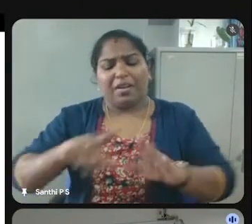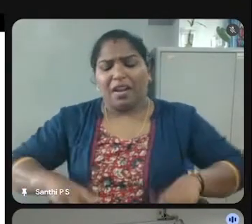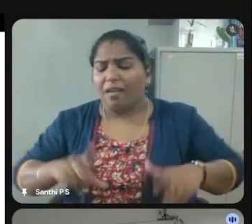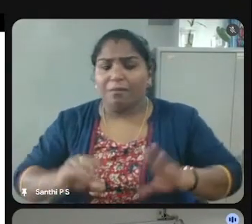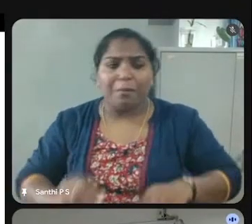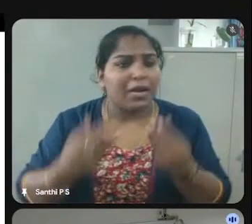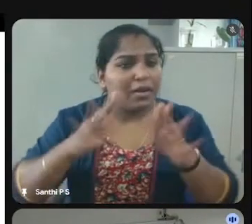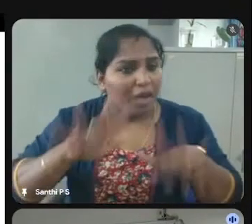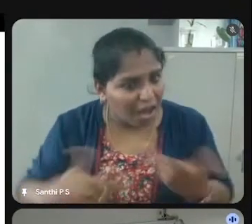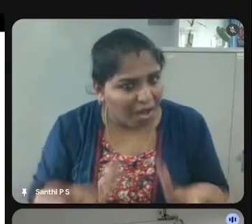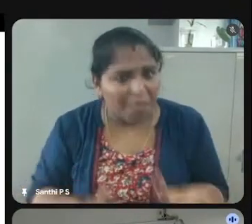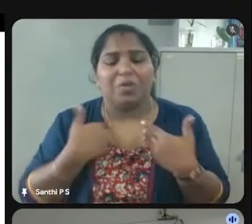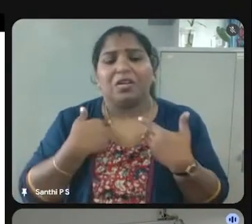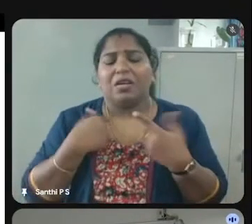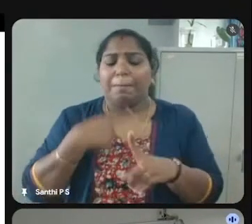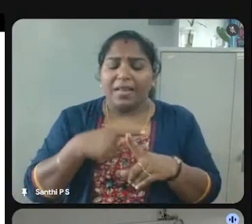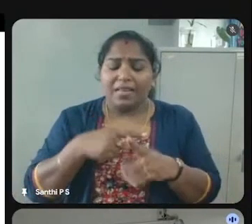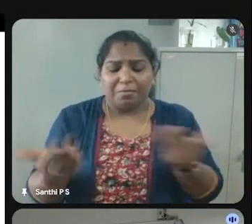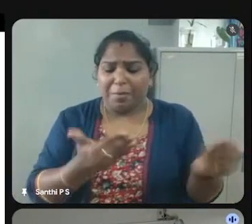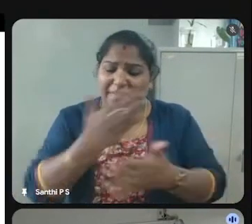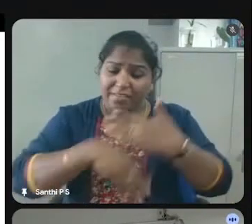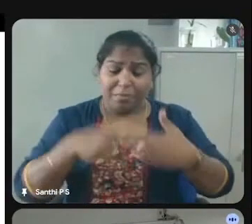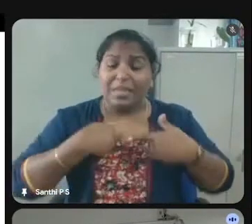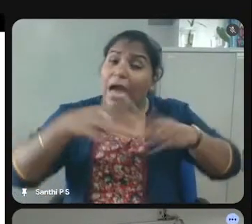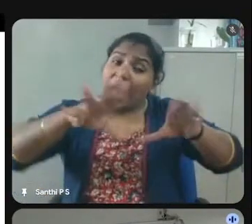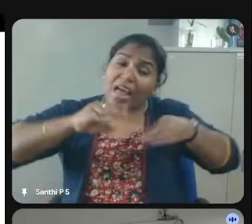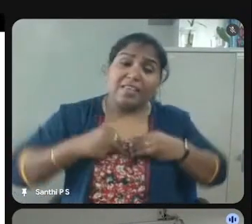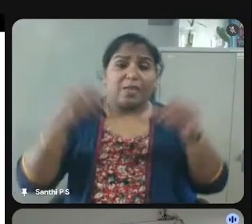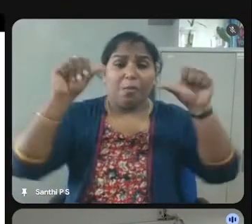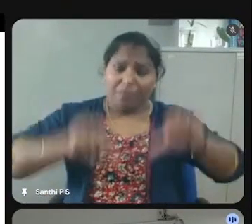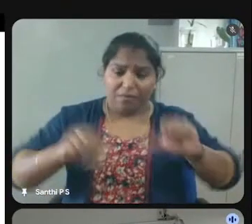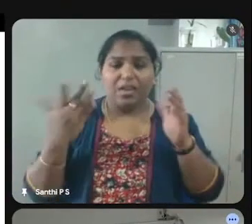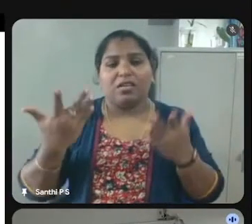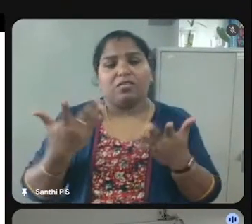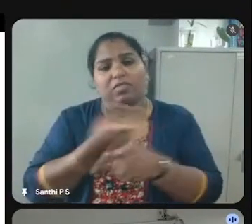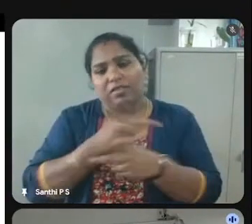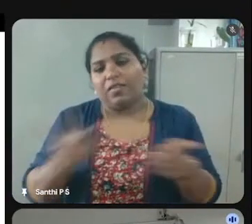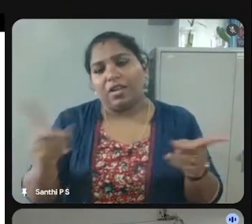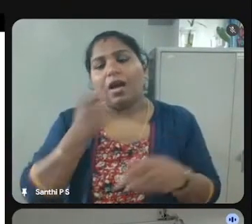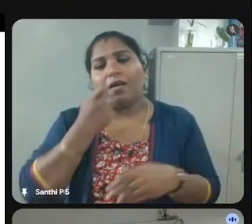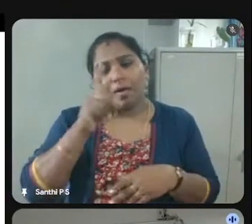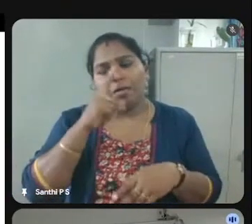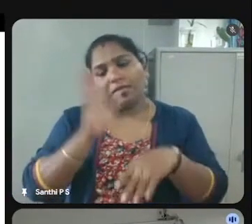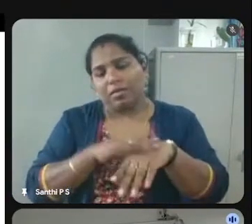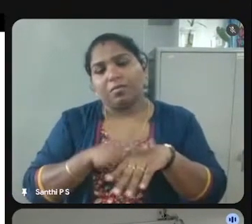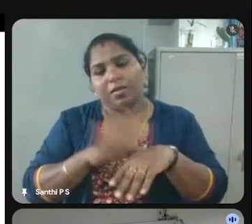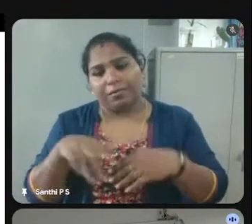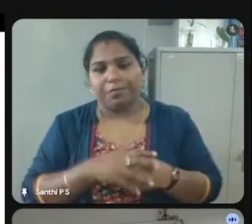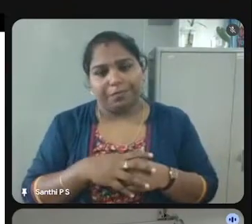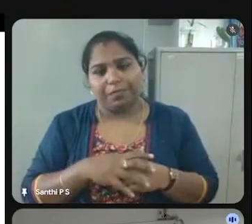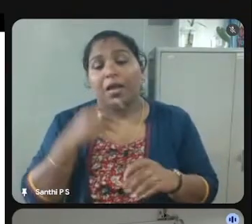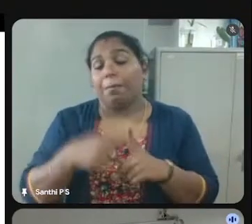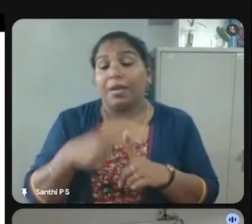ഭവിച്ചു പോയി, പക്ഷെ അതിനെ ഒട്ടും ഉൾക്കൊള്ളാൻ എന്നെ കൊണ്ട് സാധിക്കുന്നില്ല എന്നുള്ള ഒരു അവസ്ഥ പല പേരൻസിലും നമ്മൾ കാണുന്നുണ്ട്. അതുപോലെ തന്നെ